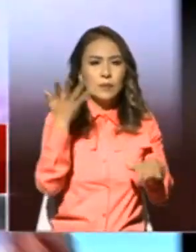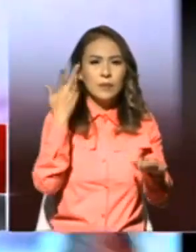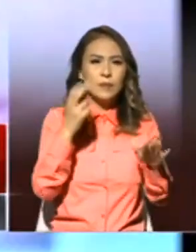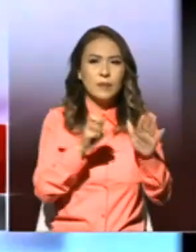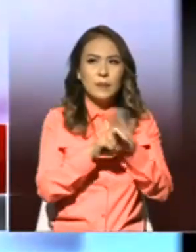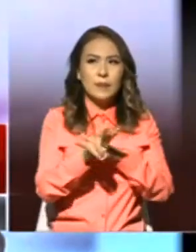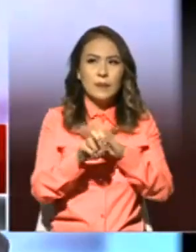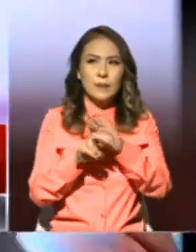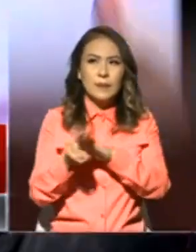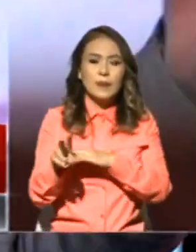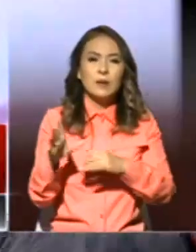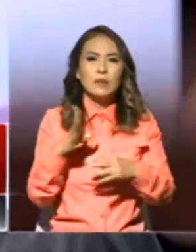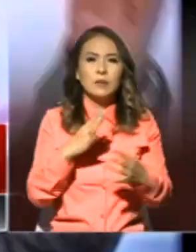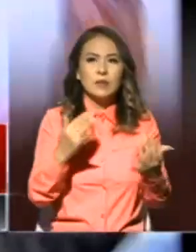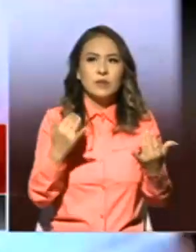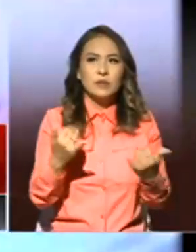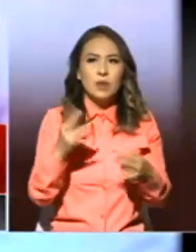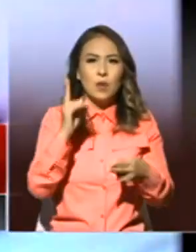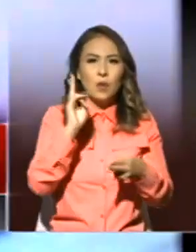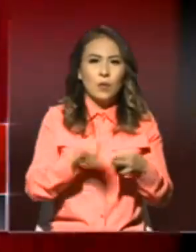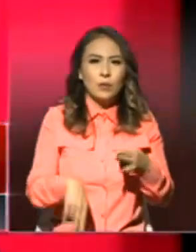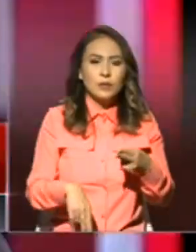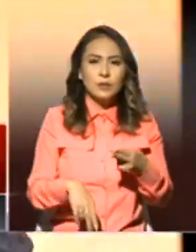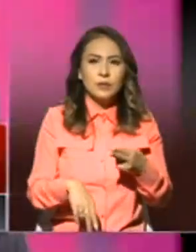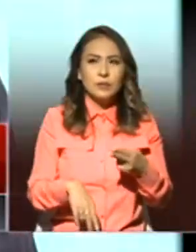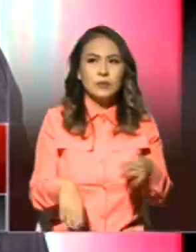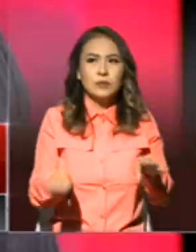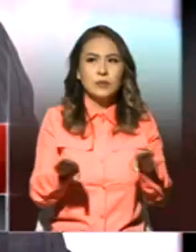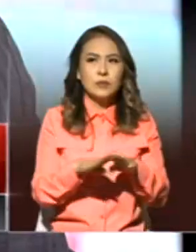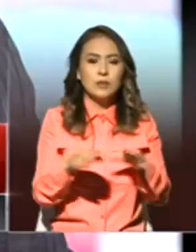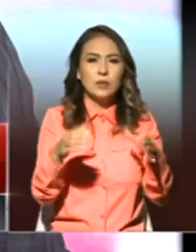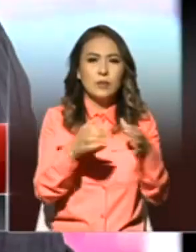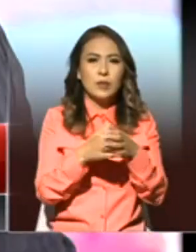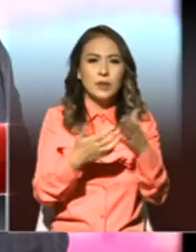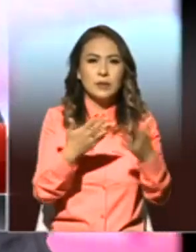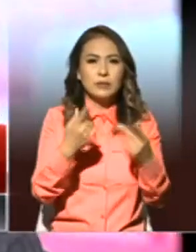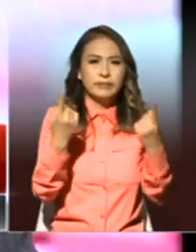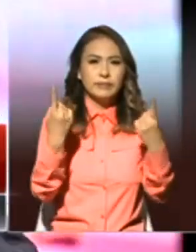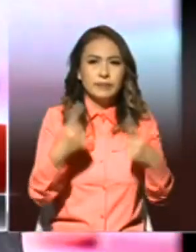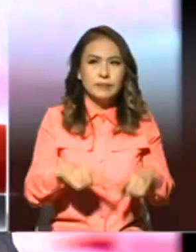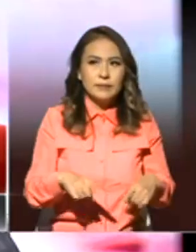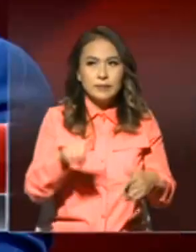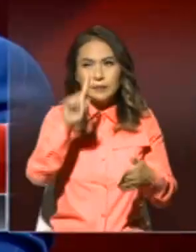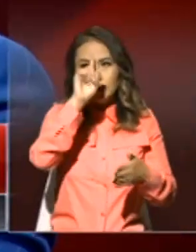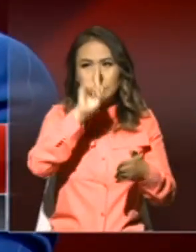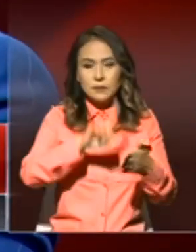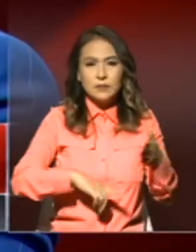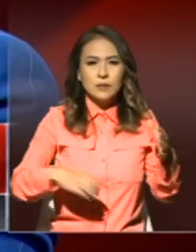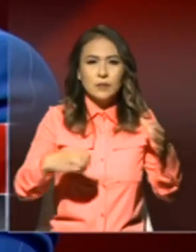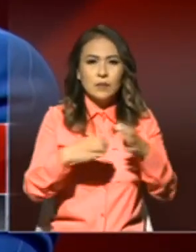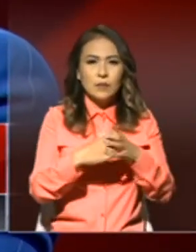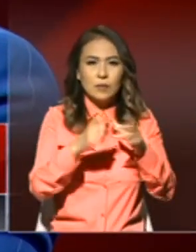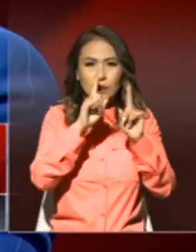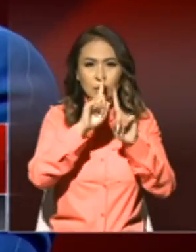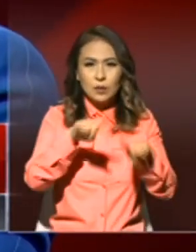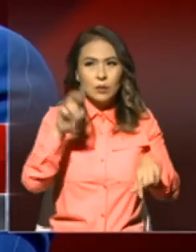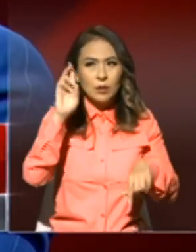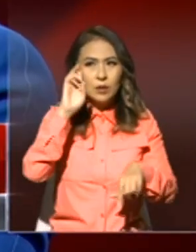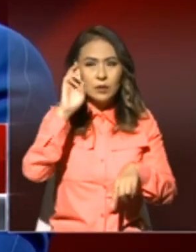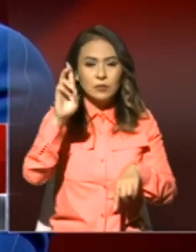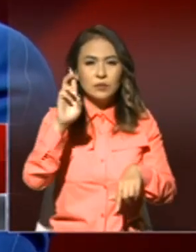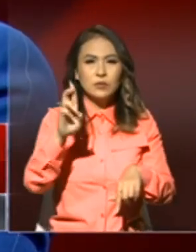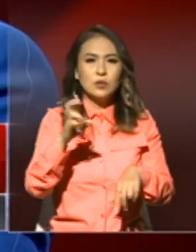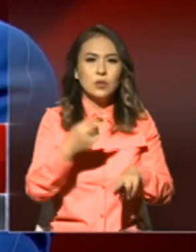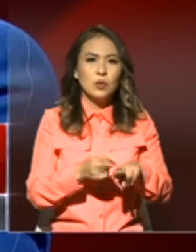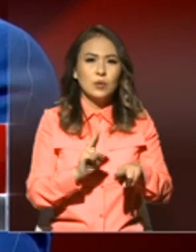үйтіп-үйтіп жағдайды түзеді. Енді бітті, отырған жеріміз осы дейді. Енді ол компаниялар құрса, онда сенімді компаниялар қалмайды мемлекетте. Міне